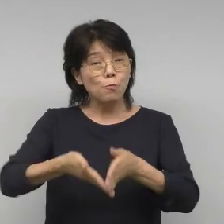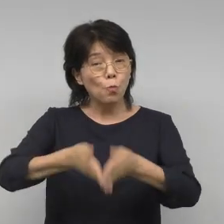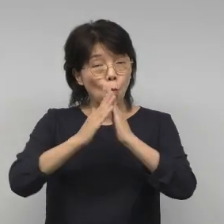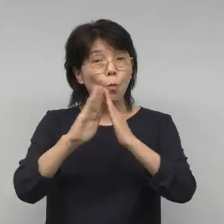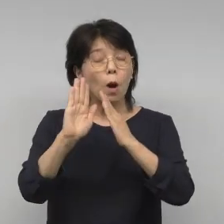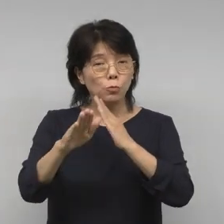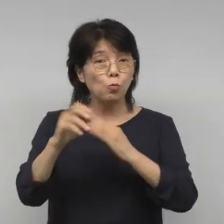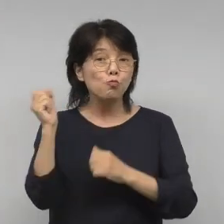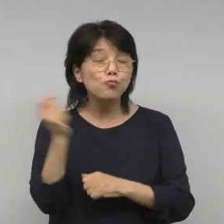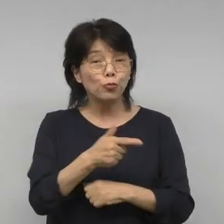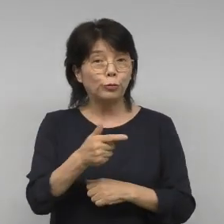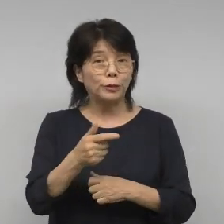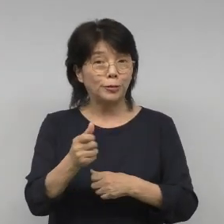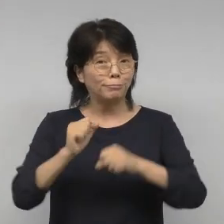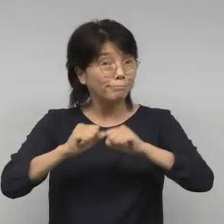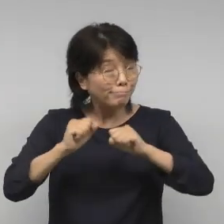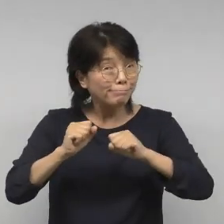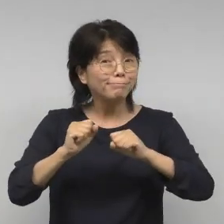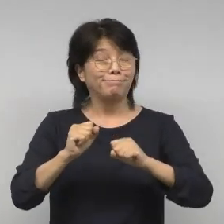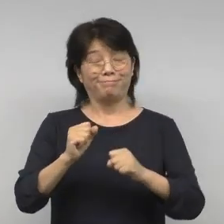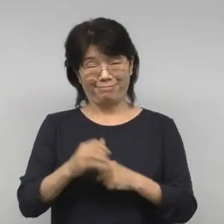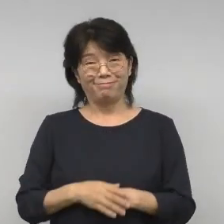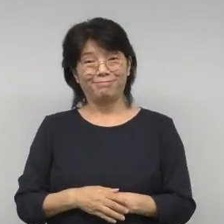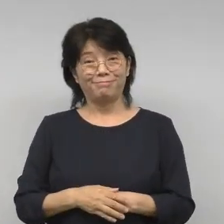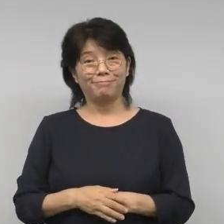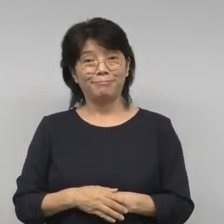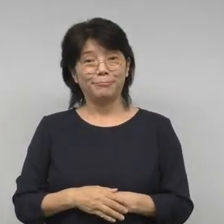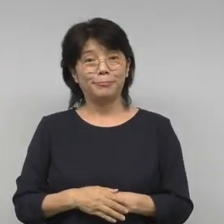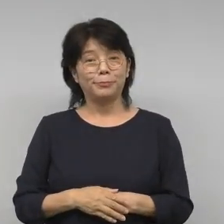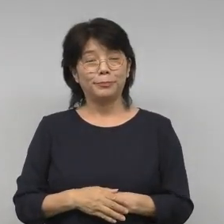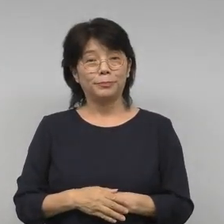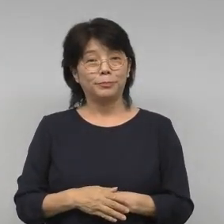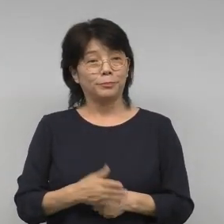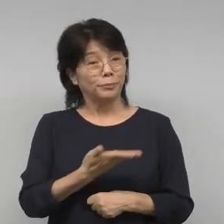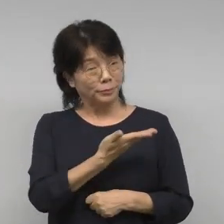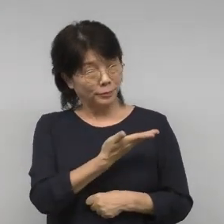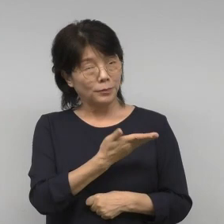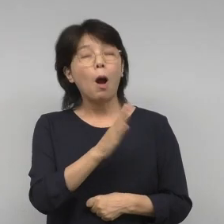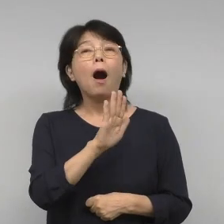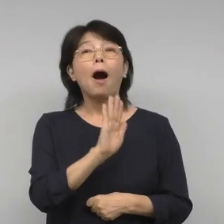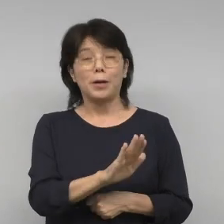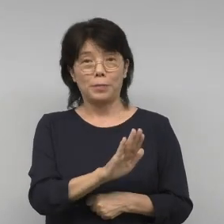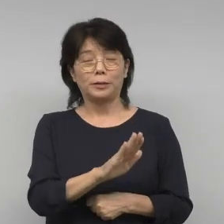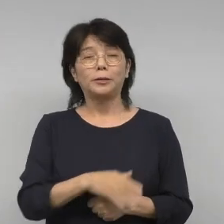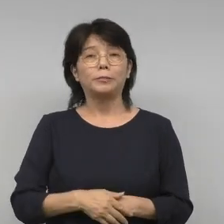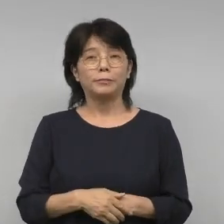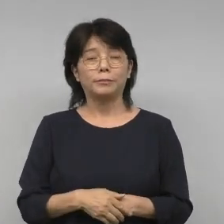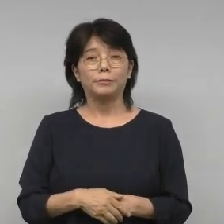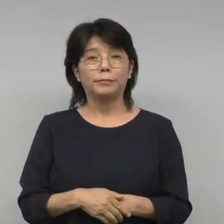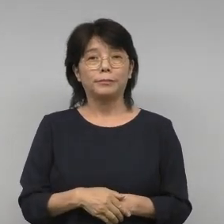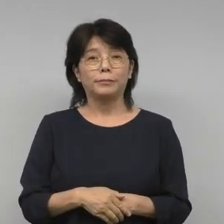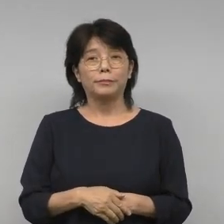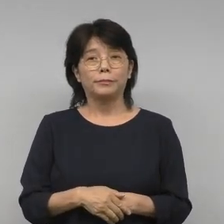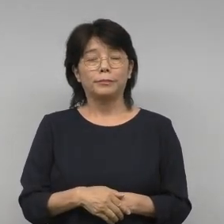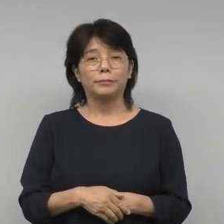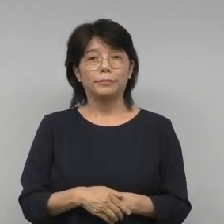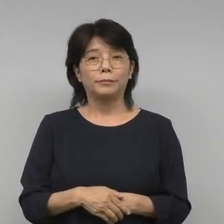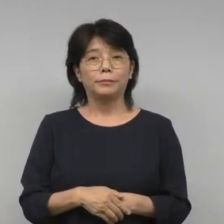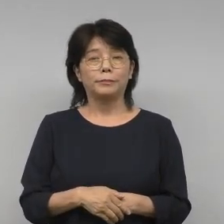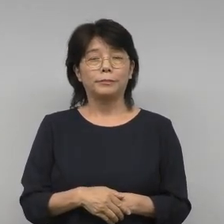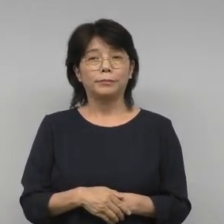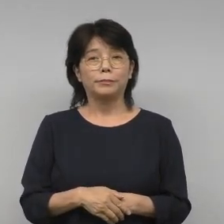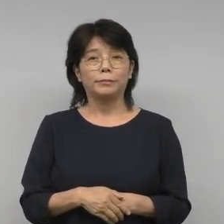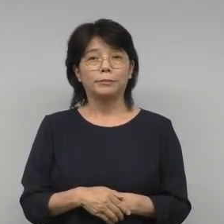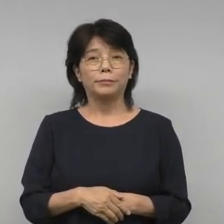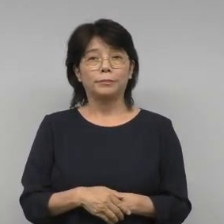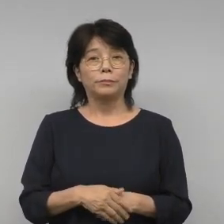う活躍しているような、まあ、子たちというかですね、そういうふうな子たちもいるよというふうなことであります